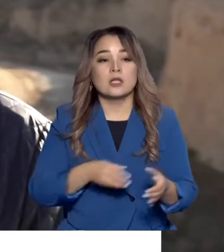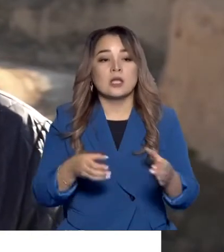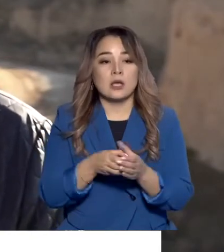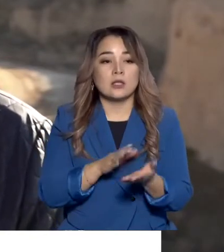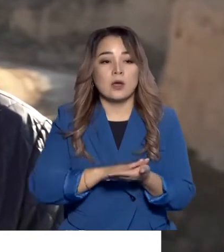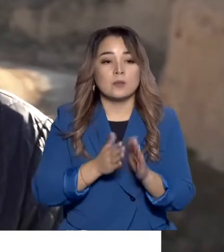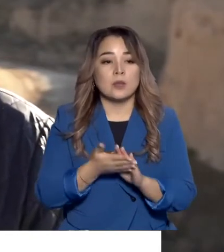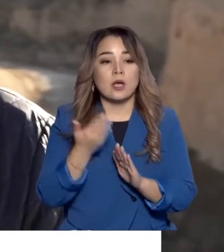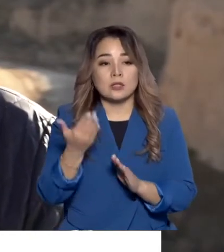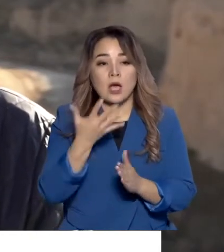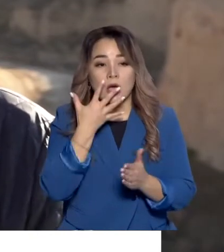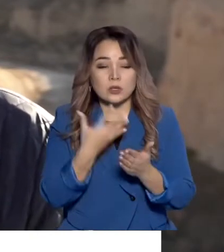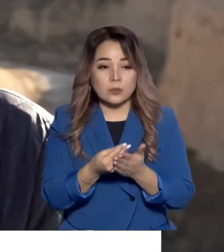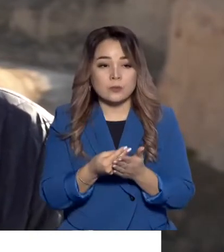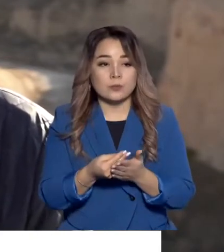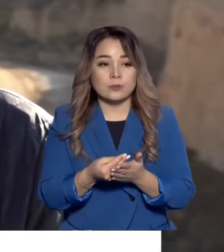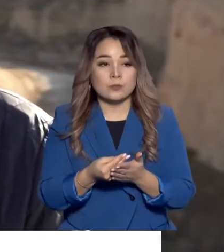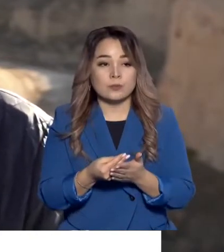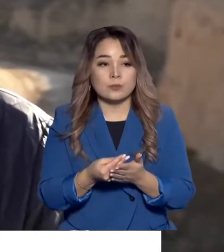жасалған